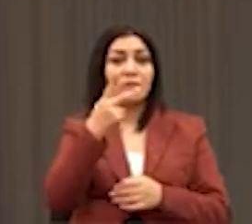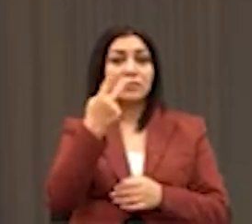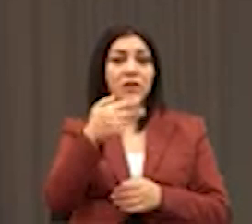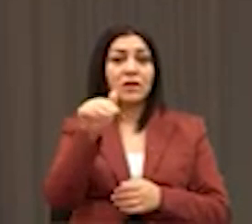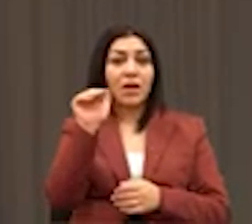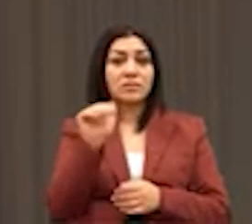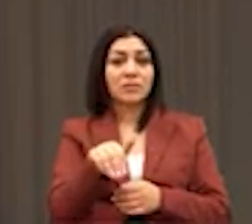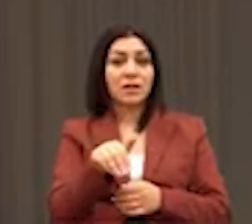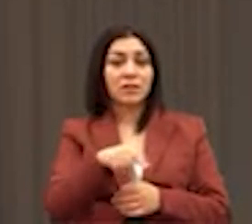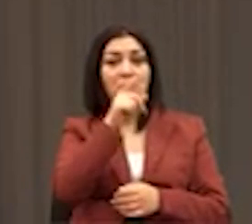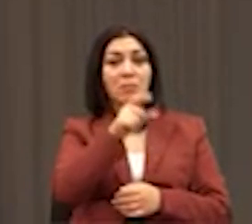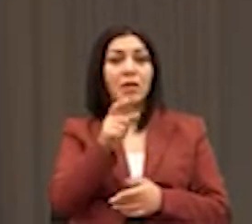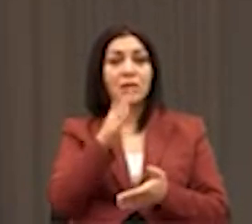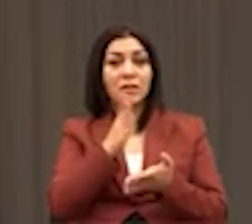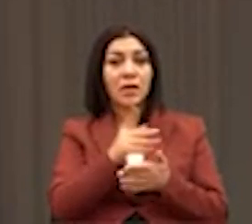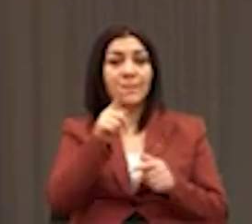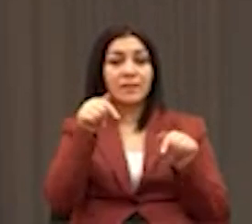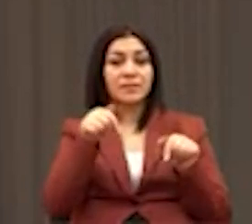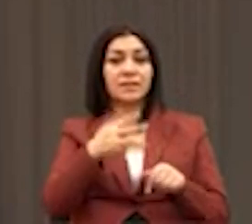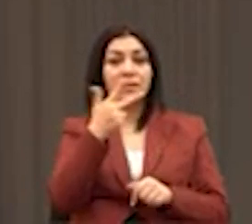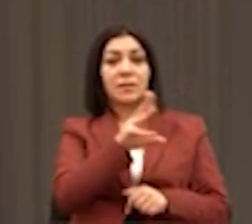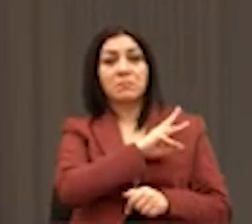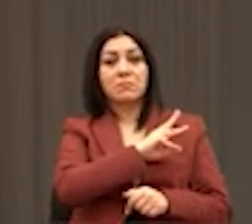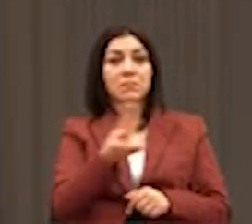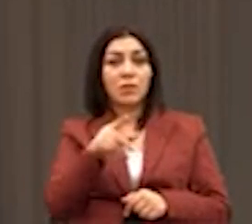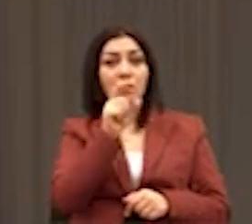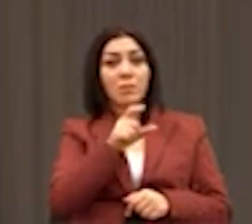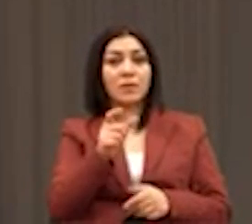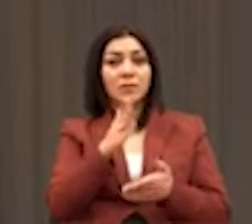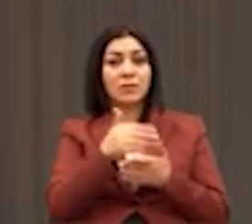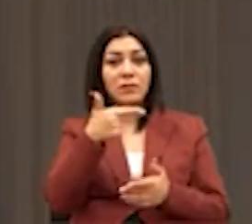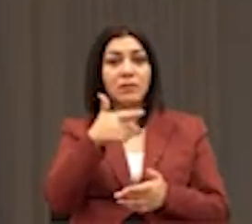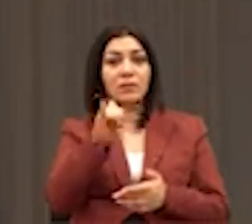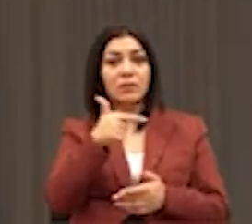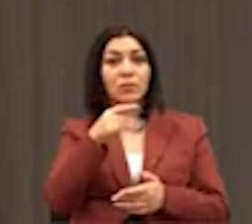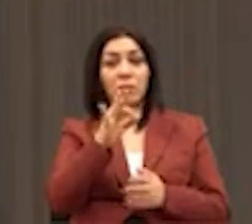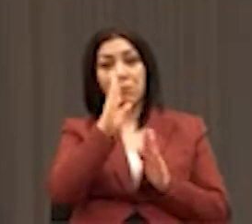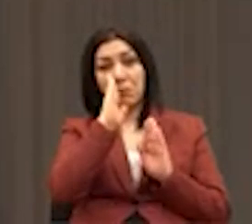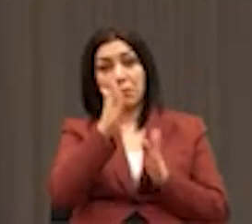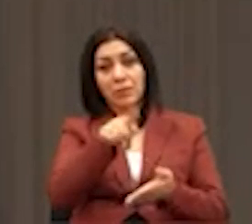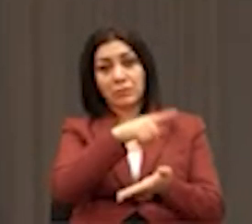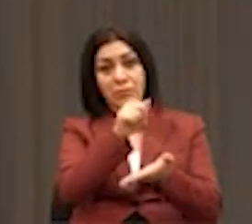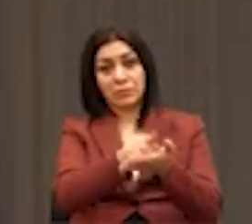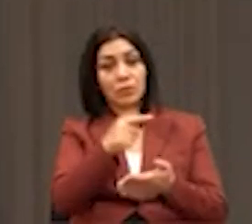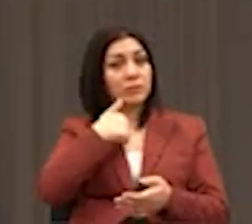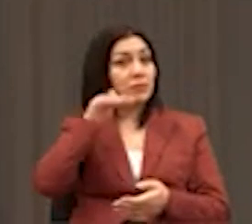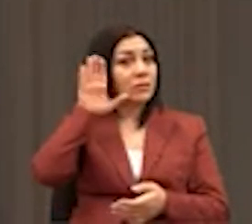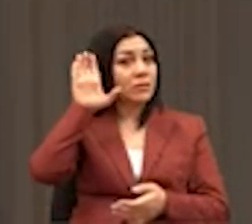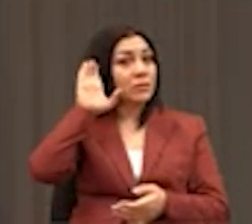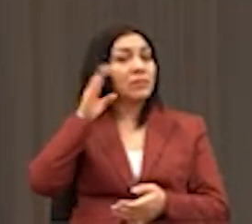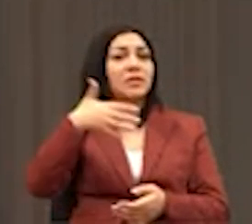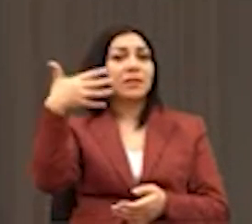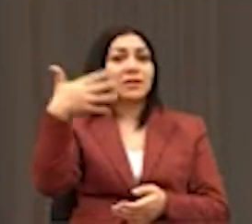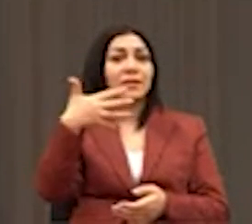120,000 այնտեղ մարդ կա, բայց այստեղ 3 միլիոն կա, Գուգո, ուղիղ քեզ եմ ասում, որովհետև լսում ես, այդ 5,000